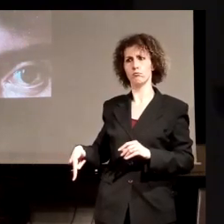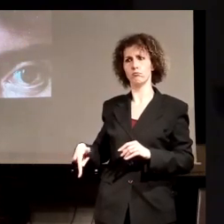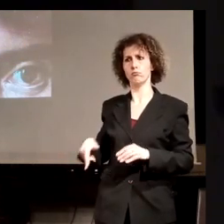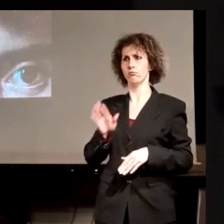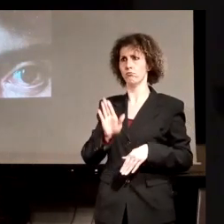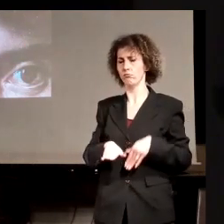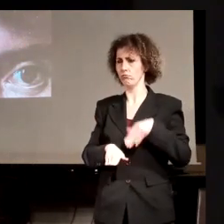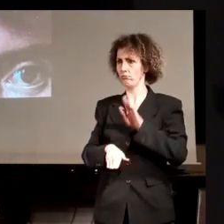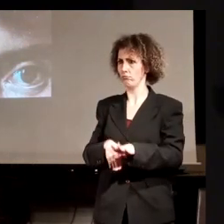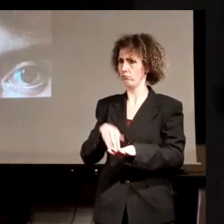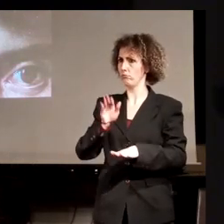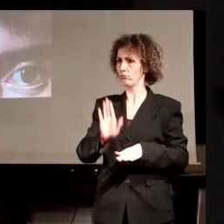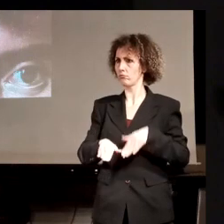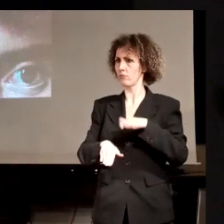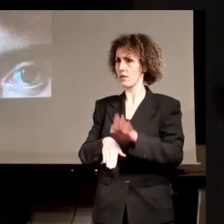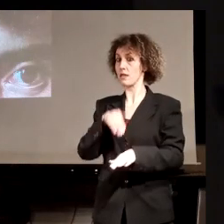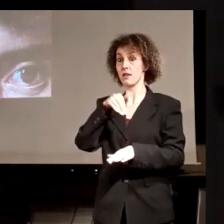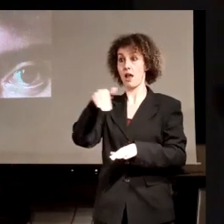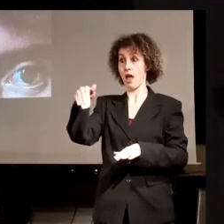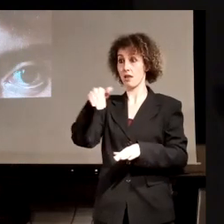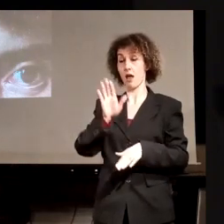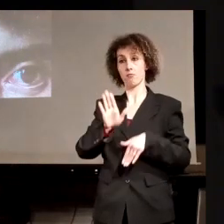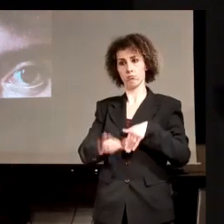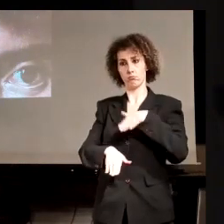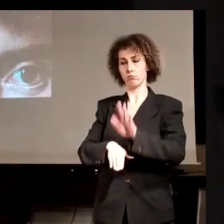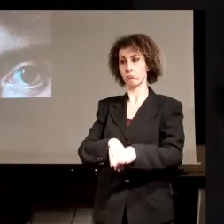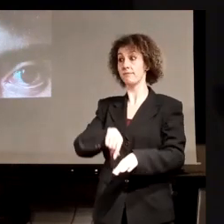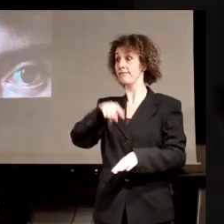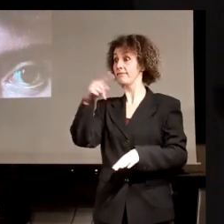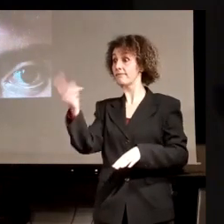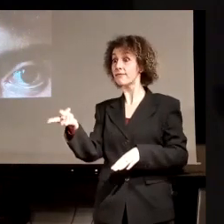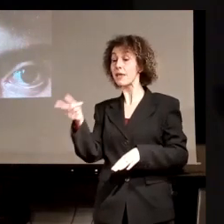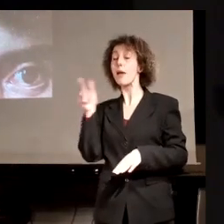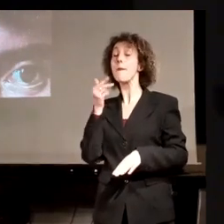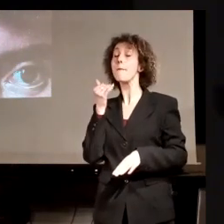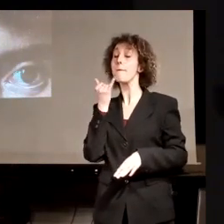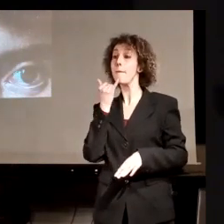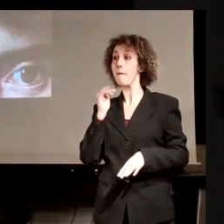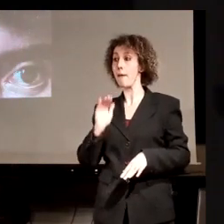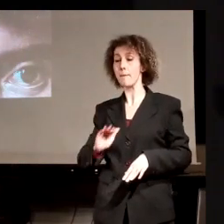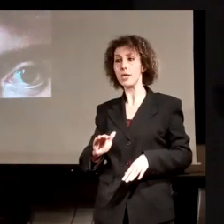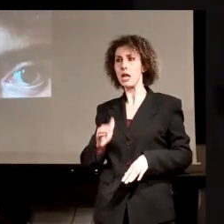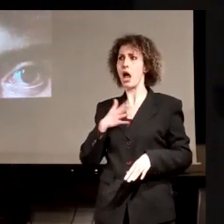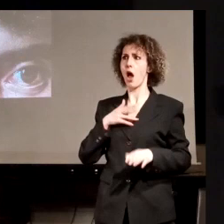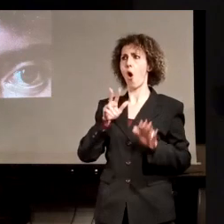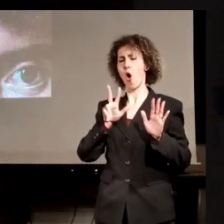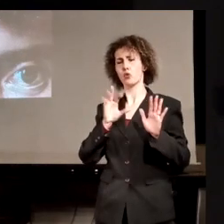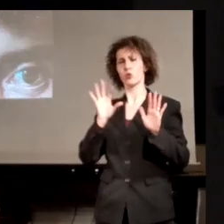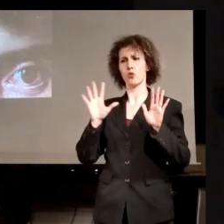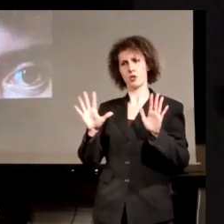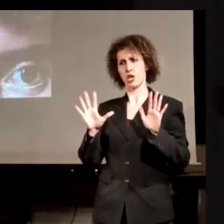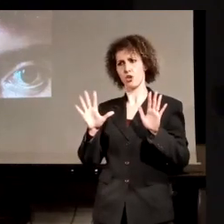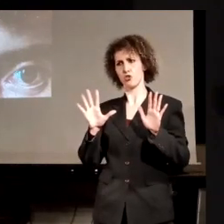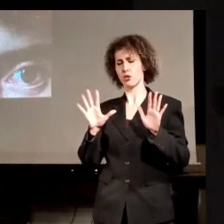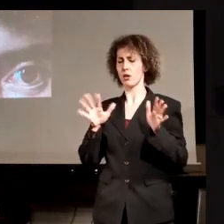lungo la strada principale e dall'altra parte una bambina di 8 10 anni che veniva giù da una via